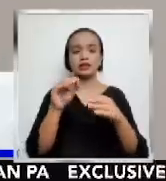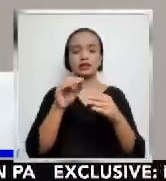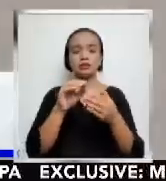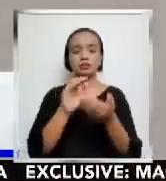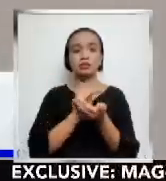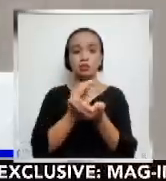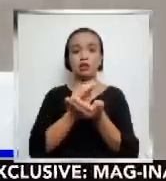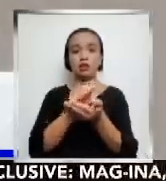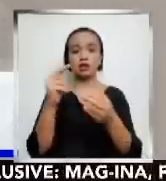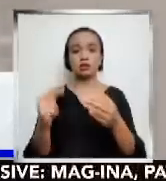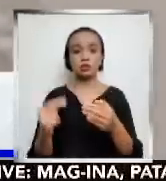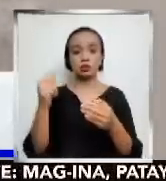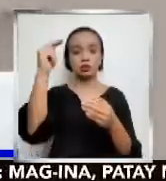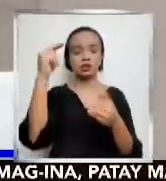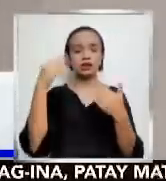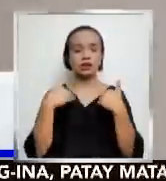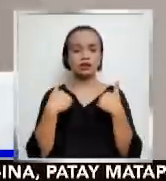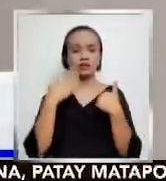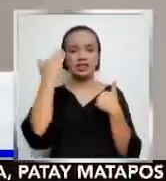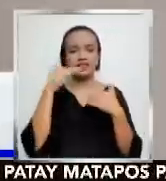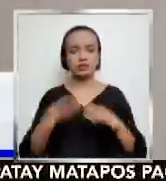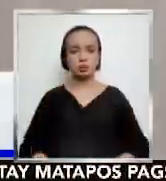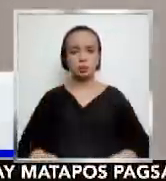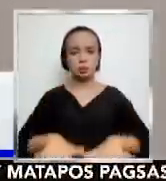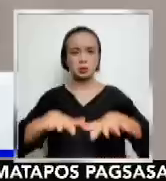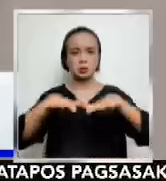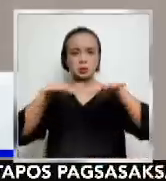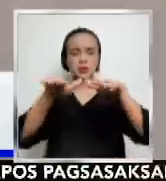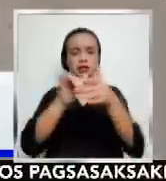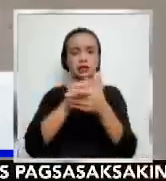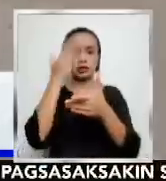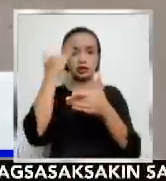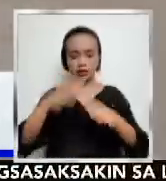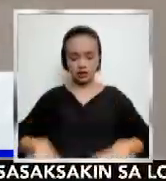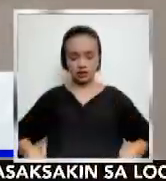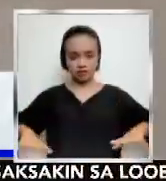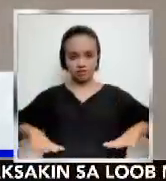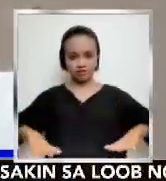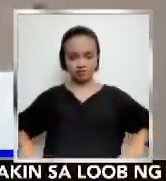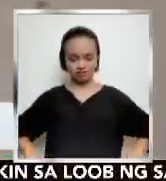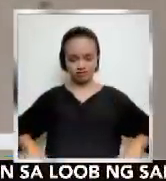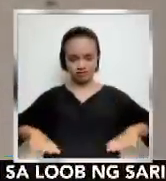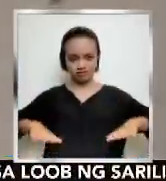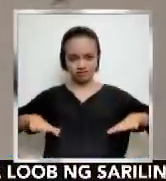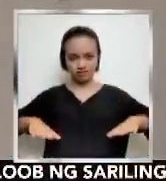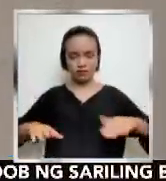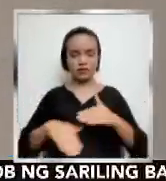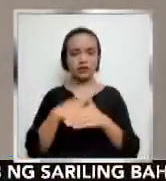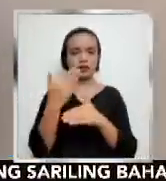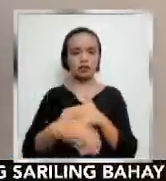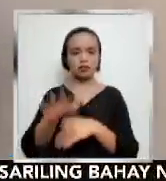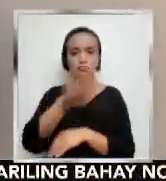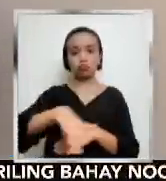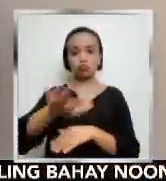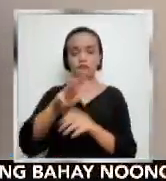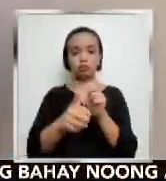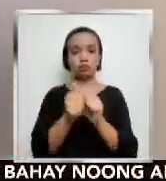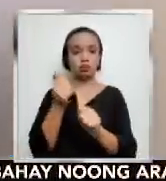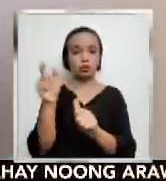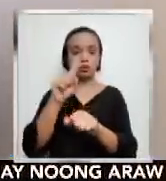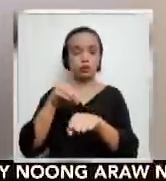ilalim ng Quezon Bridge, dahilan para umabot sa hanggang baywang ang baha. Sa buong bansa, pinaka-apektadong mga rehiyon ang